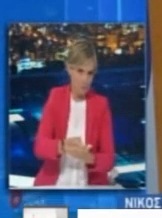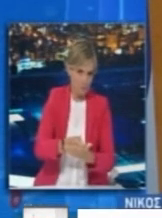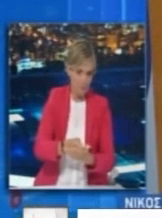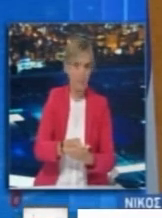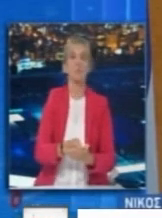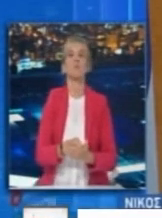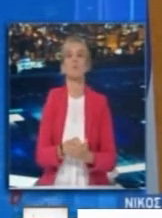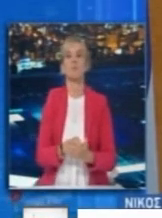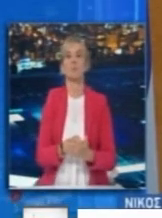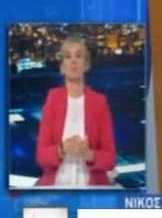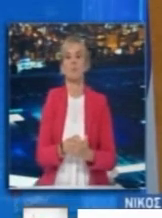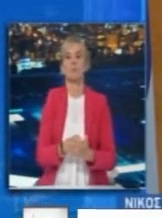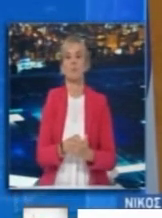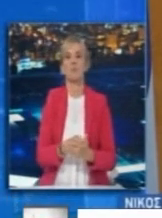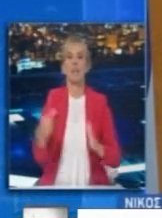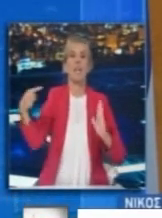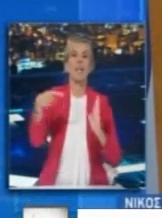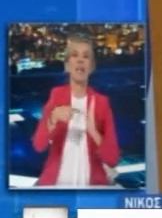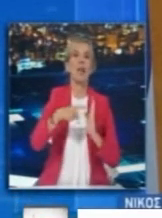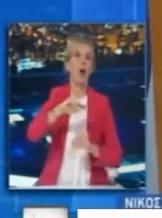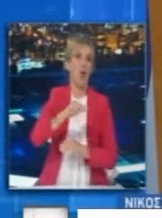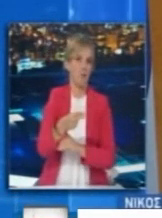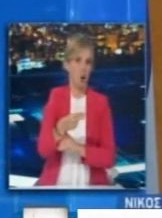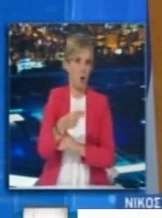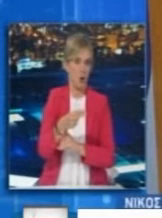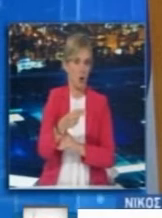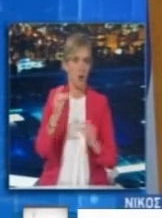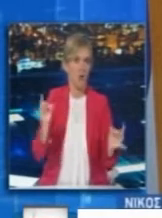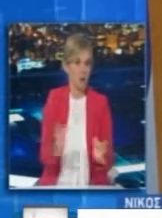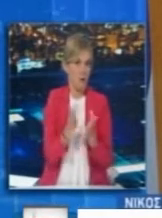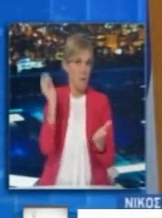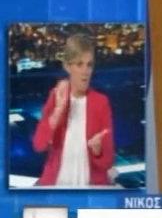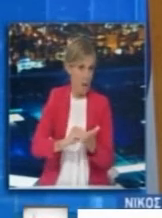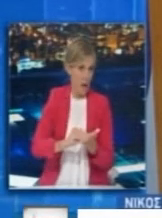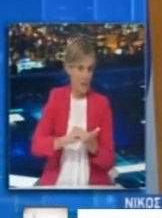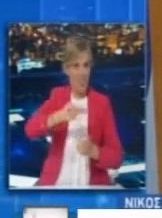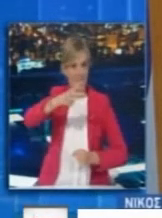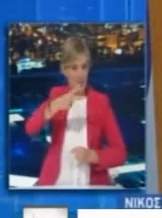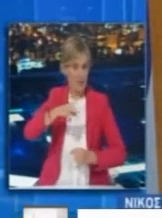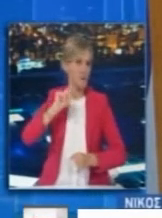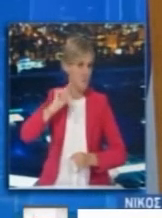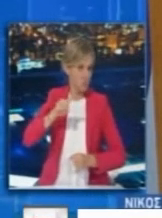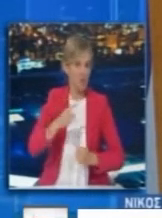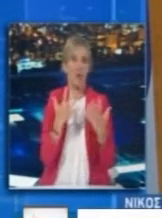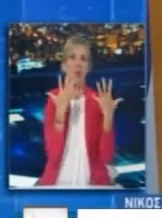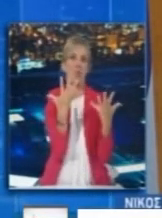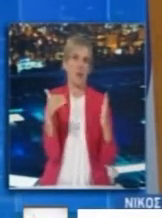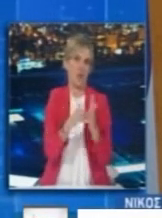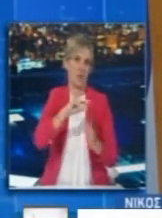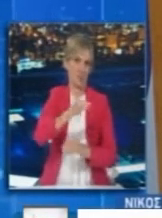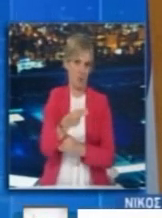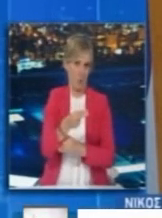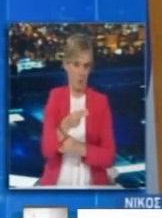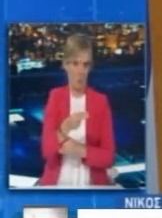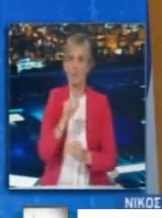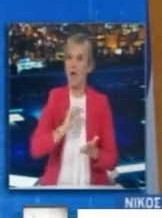περίπτωση πρόστιμο ύψους 1.000 ευρώ και στη δεύτερη πρόστιμο ύψους 10.000 ευρώ. Τέλος, σας ενημερώνω ότι